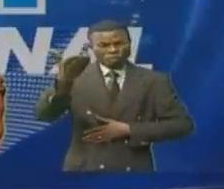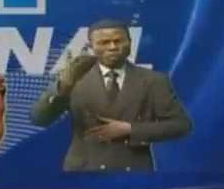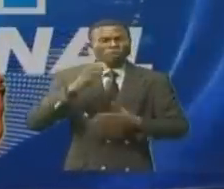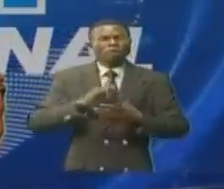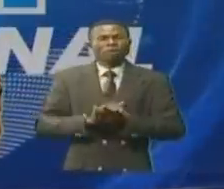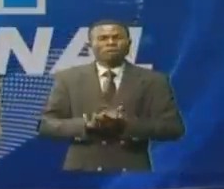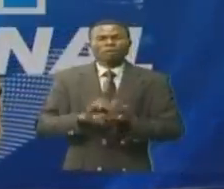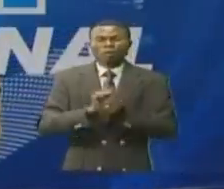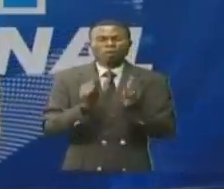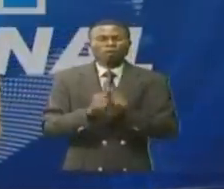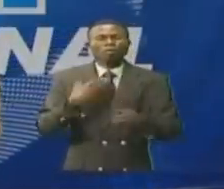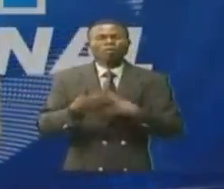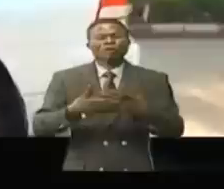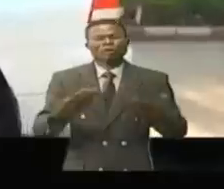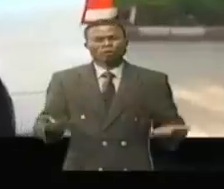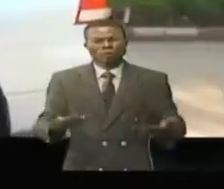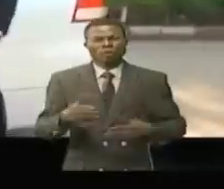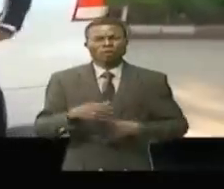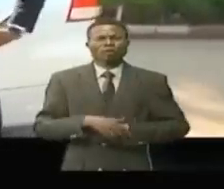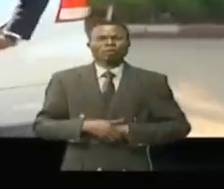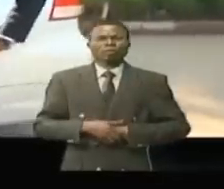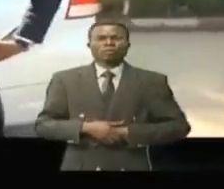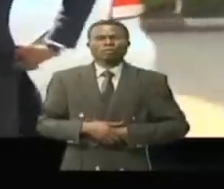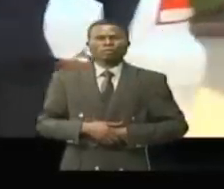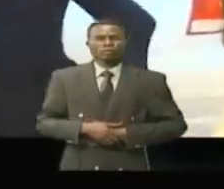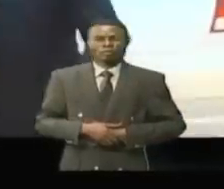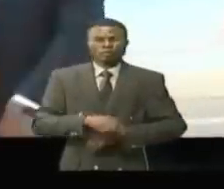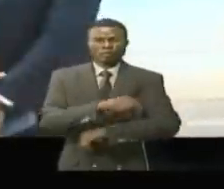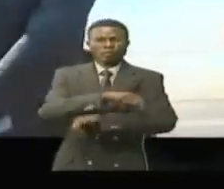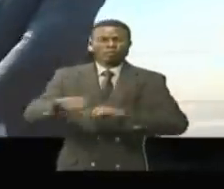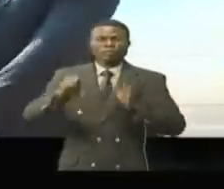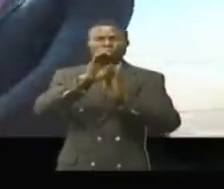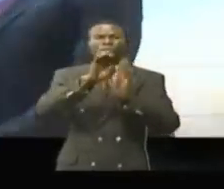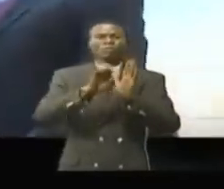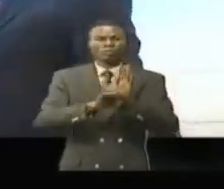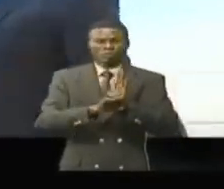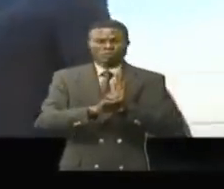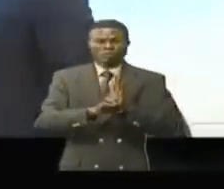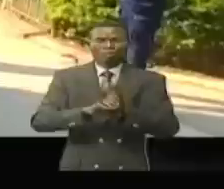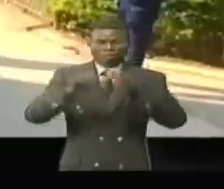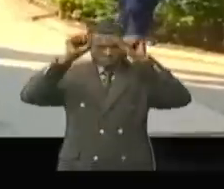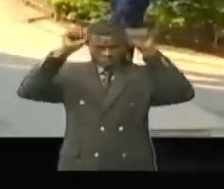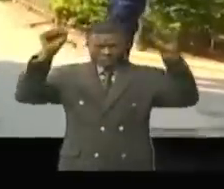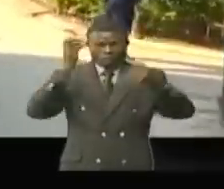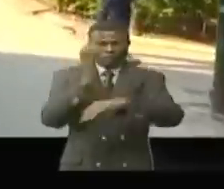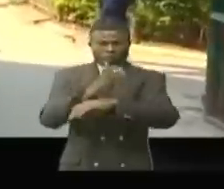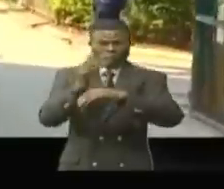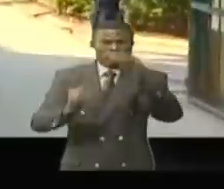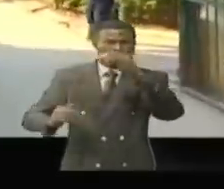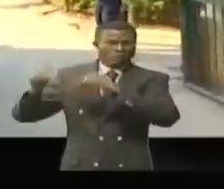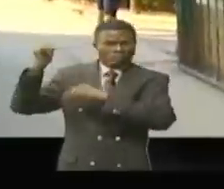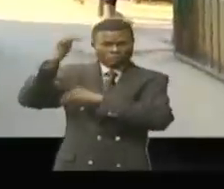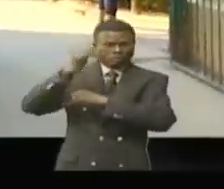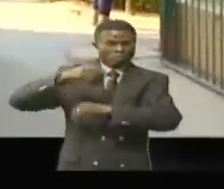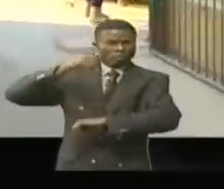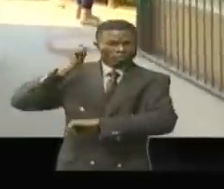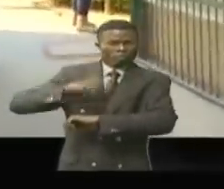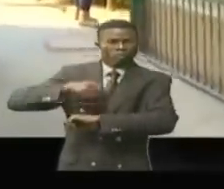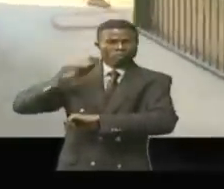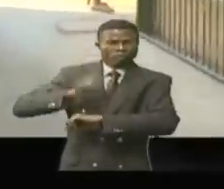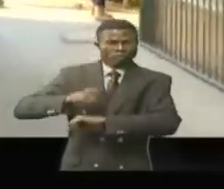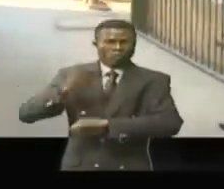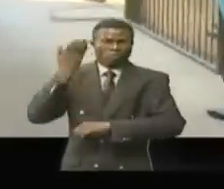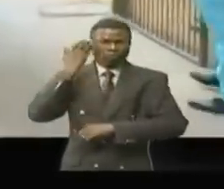Dimbou pour le commentaire. Président de la Cour constitutionnelle et président du Conseil supérieur de la magistrature,